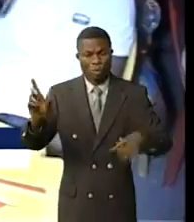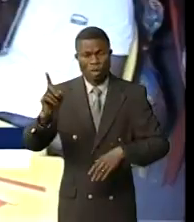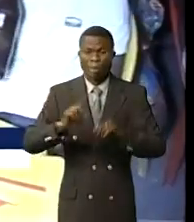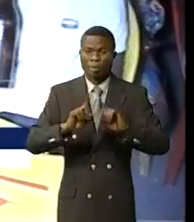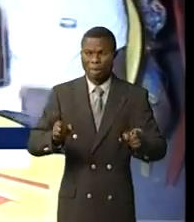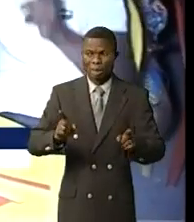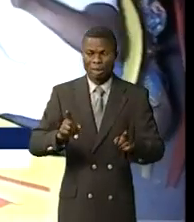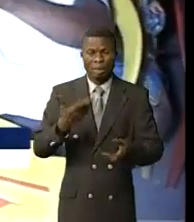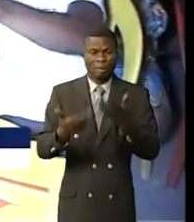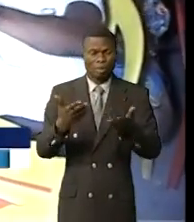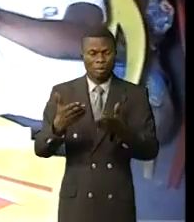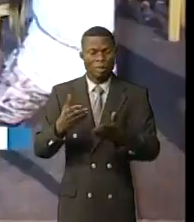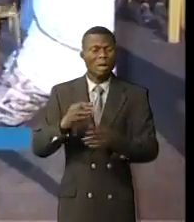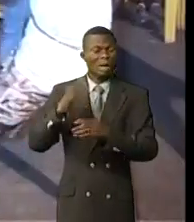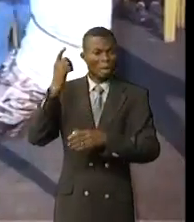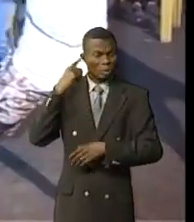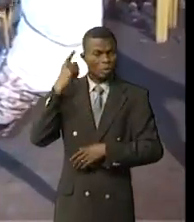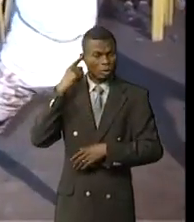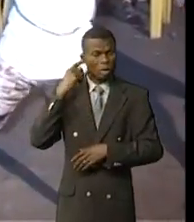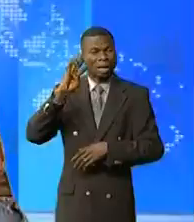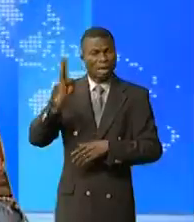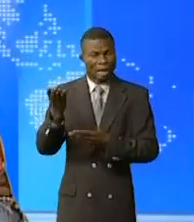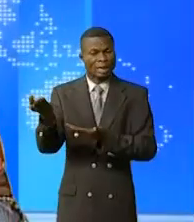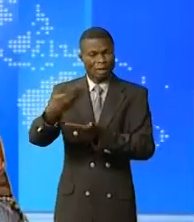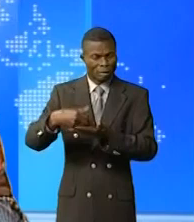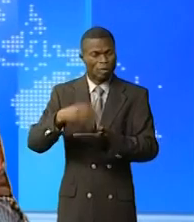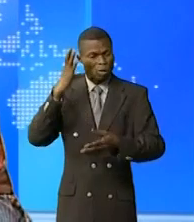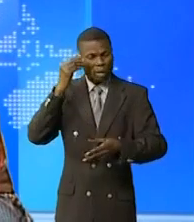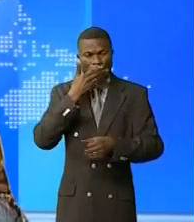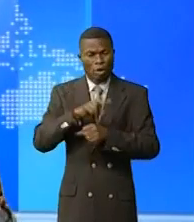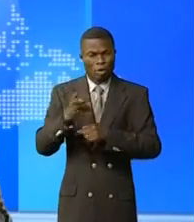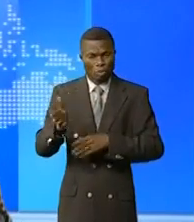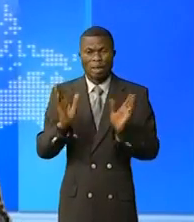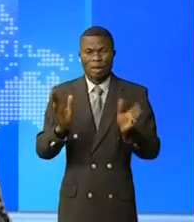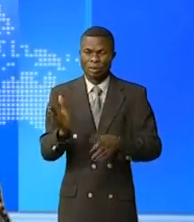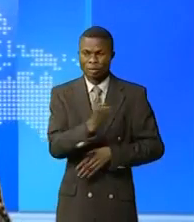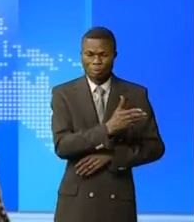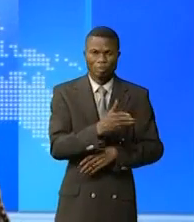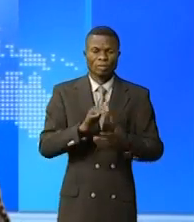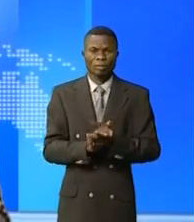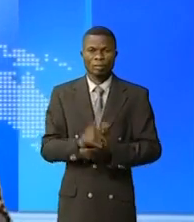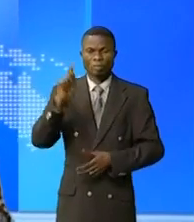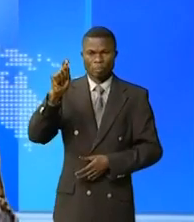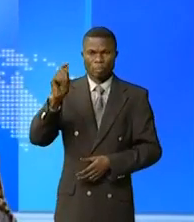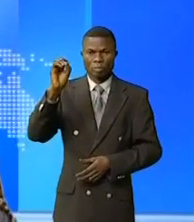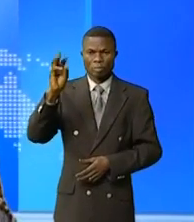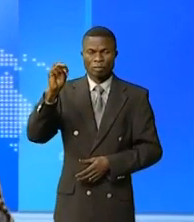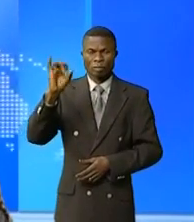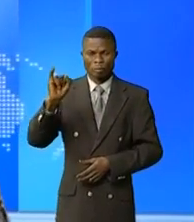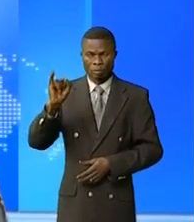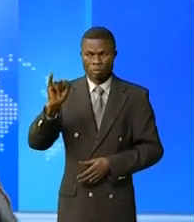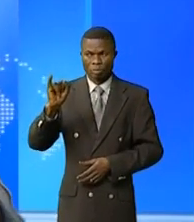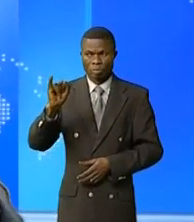contraire serait prêter les flancs à une quatrième vague. Dans l'actualité également, Tony Mwamba Kazadi signe